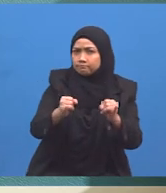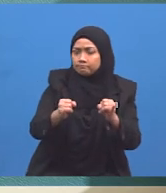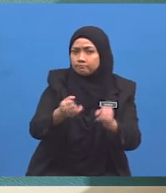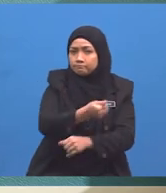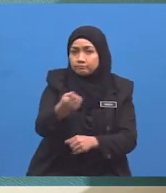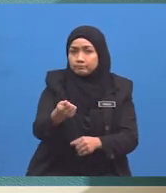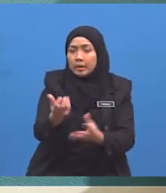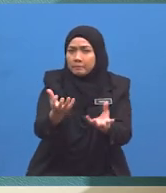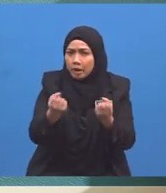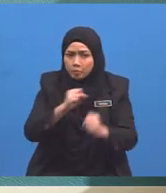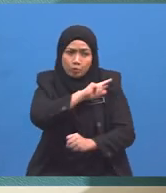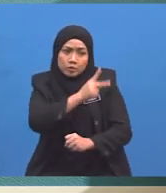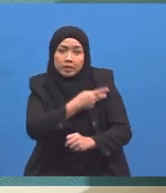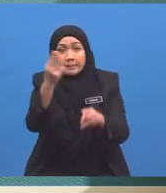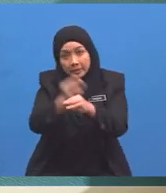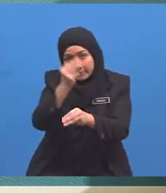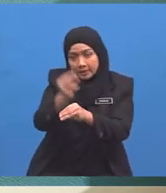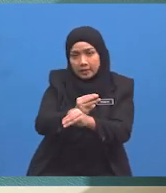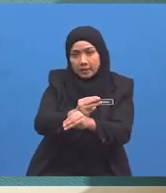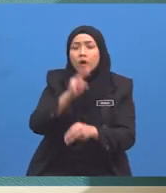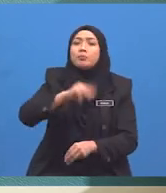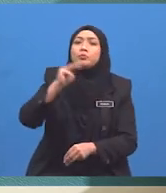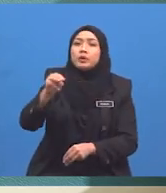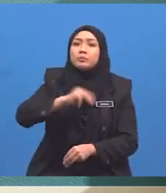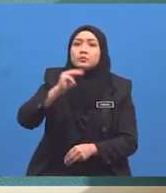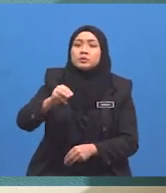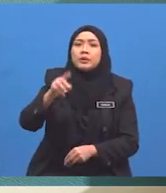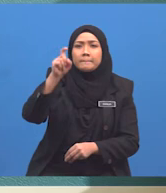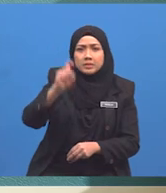ingin menguasai matematik, anda perlu